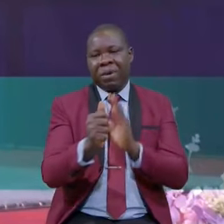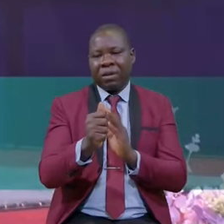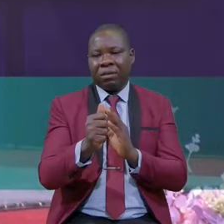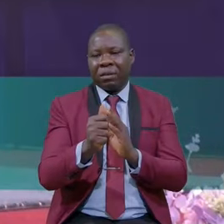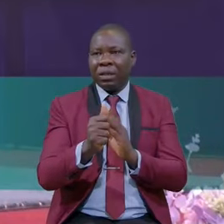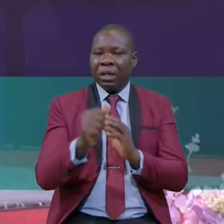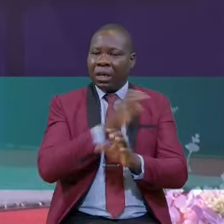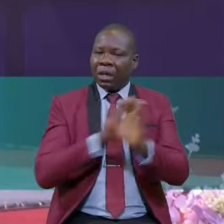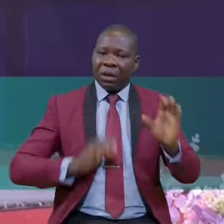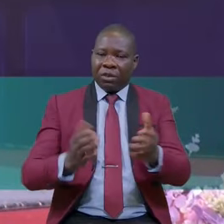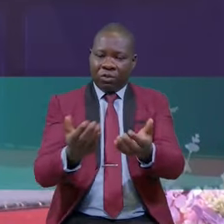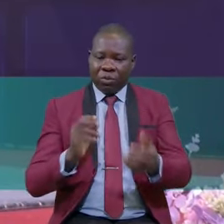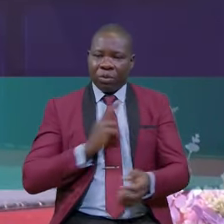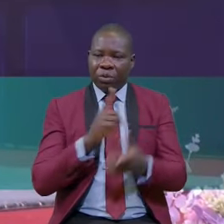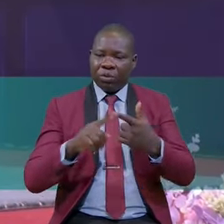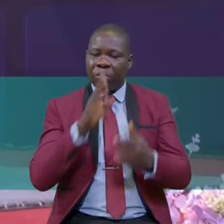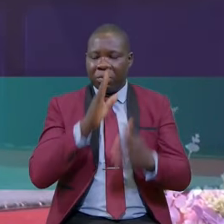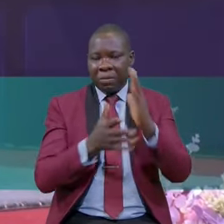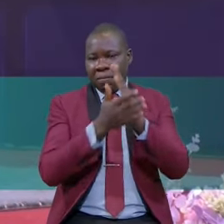à quoi il nous a appelés.